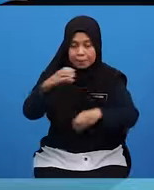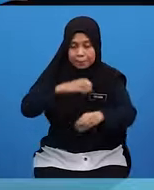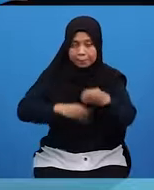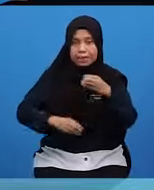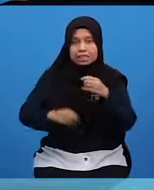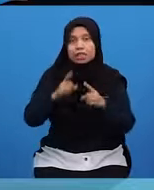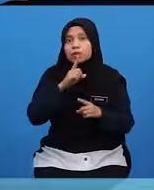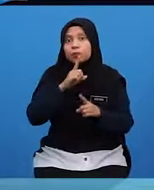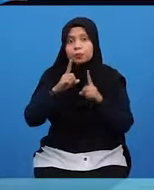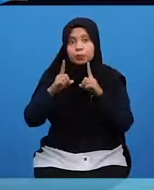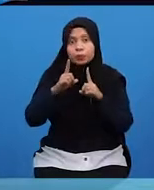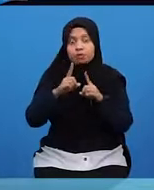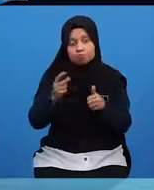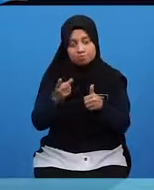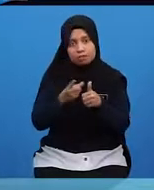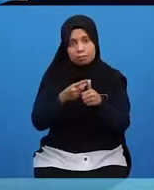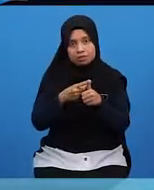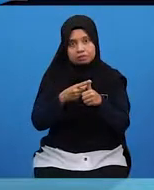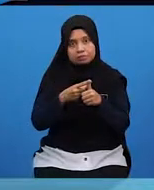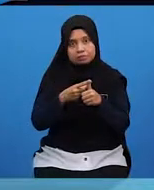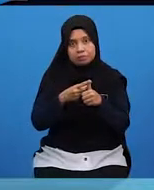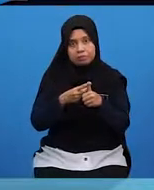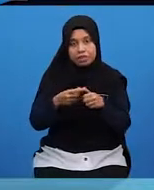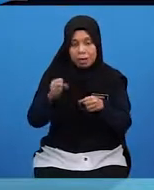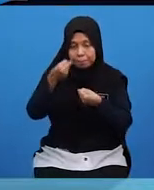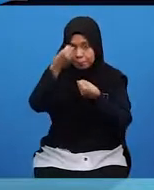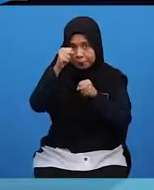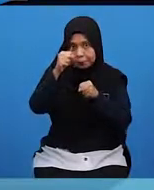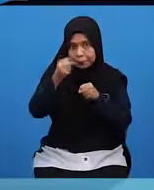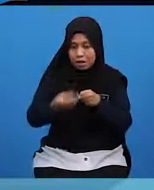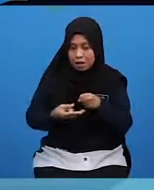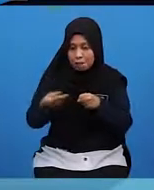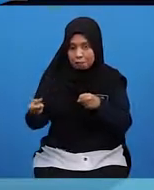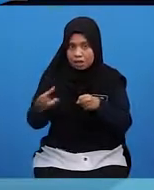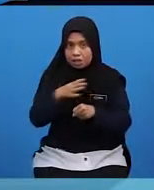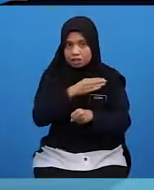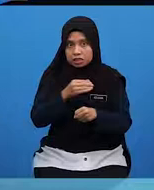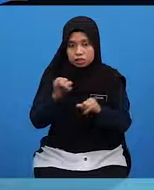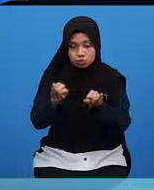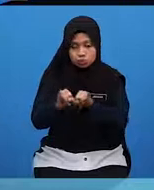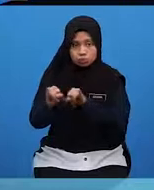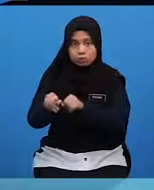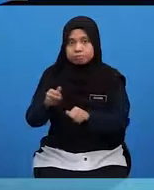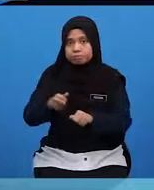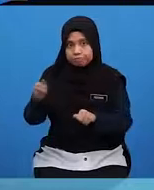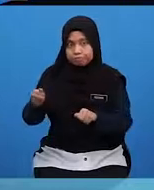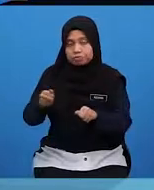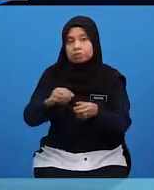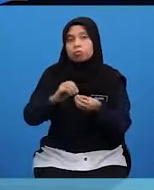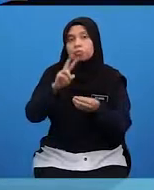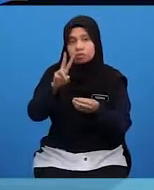terap. Proses yang pertama adalah penyediaan bahan dan juga peralatan. Yang